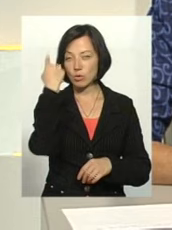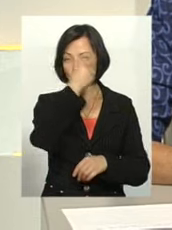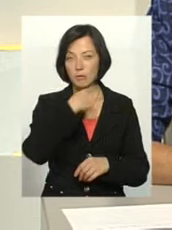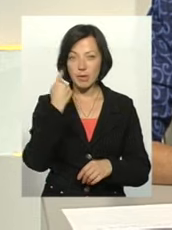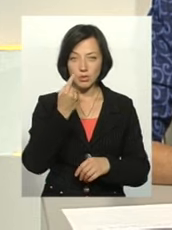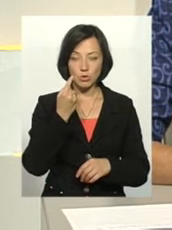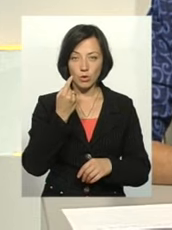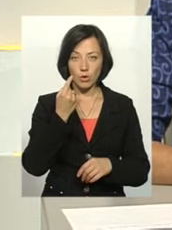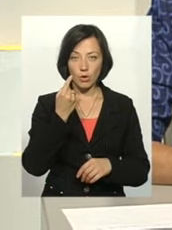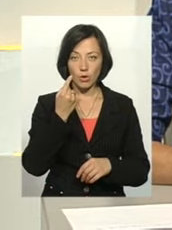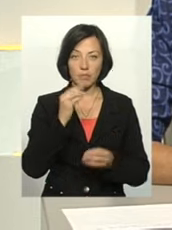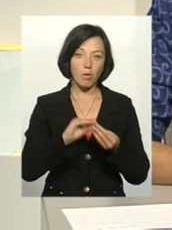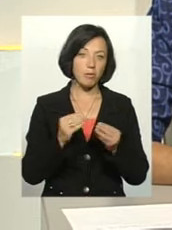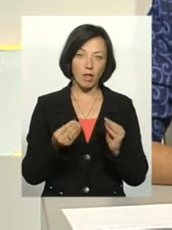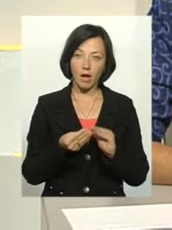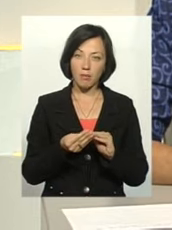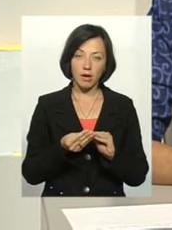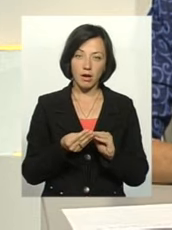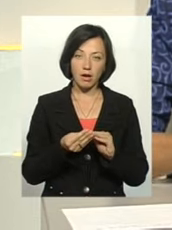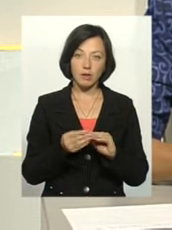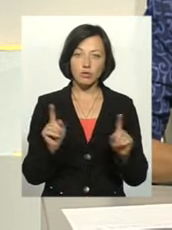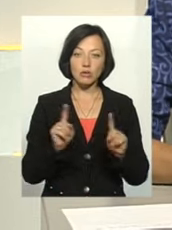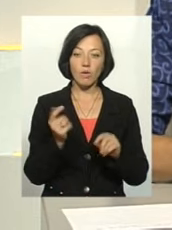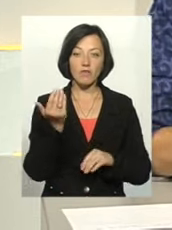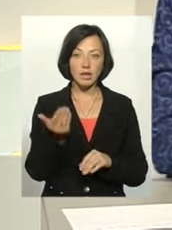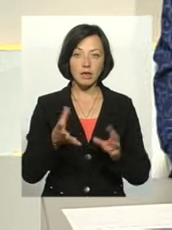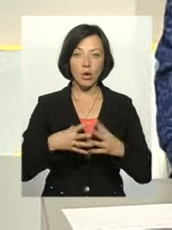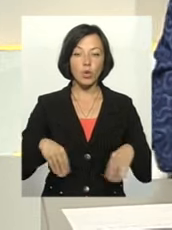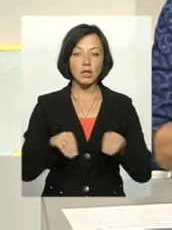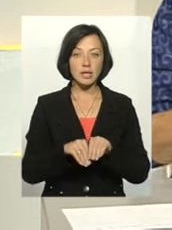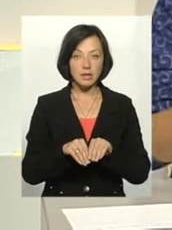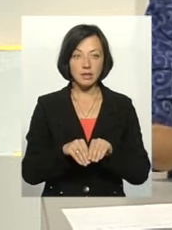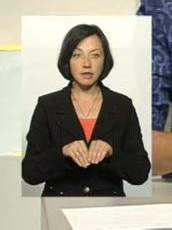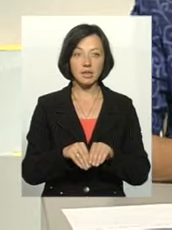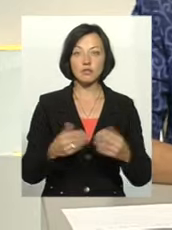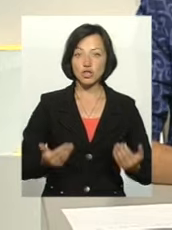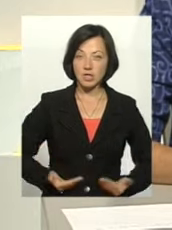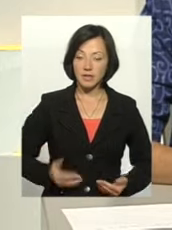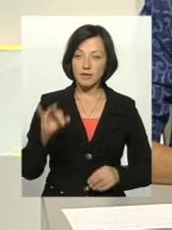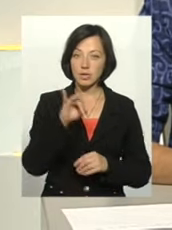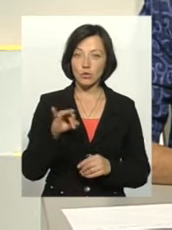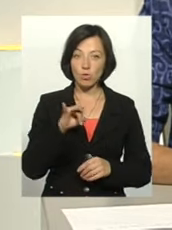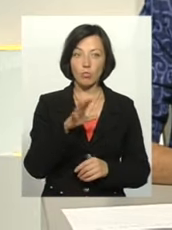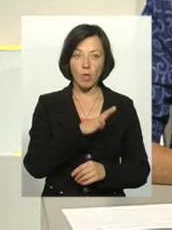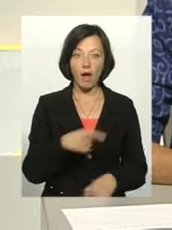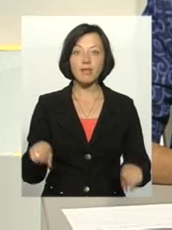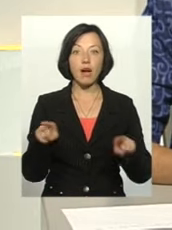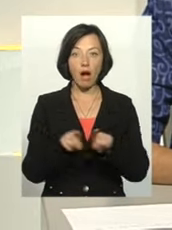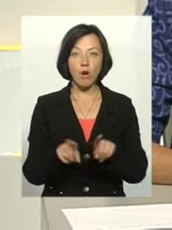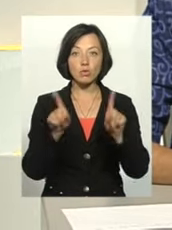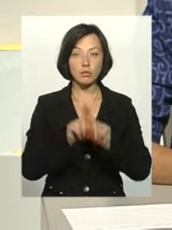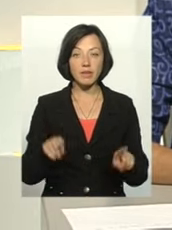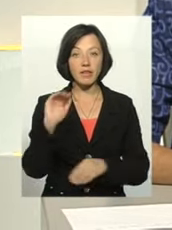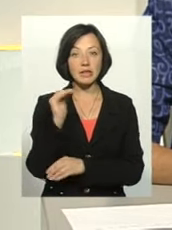особисто проблема, що в її родині, в її сім'ї, в її життєвій історії була така